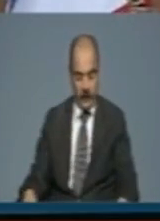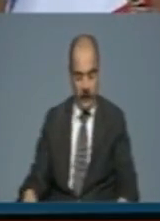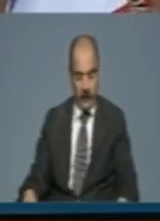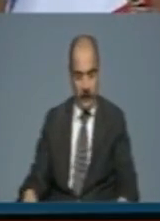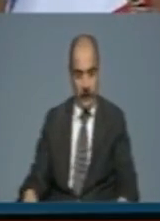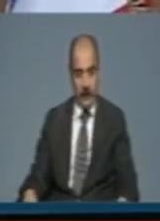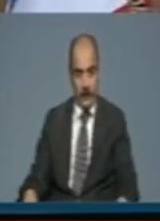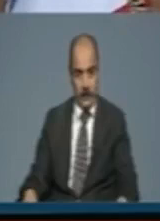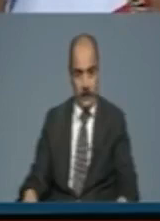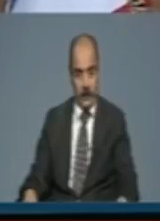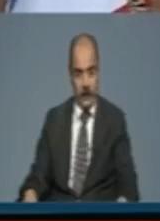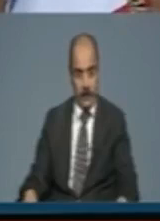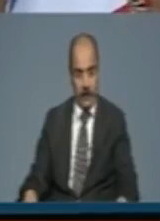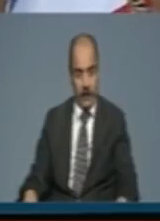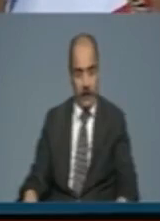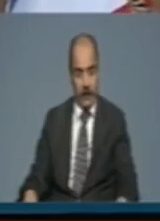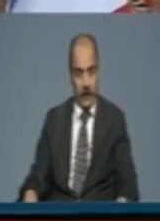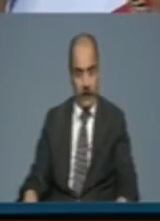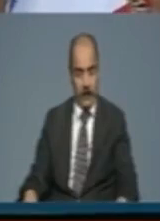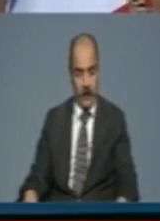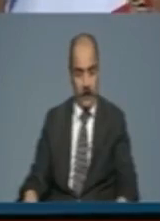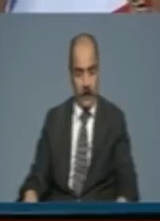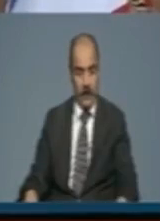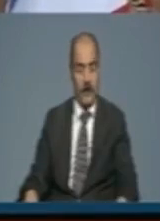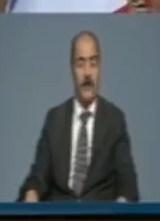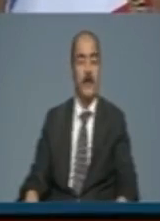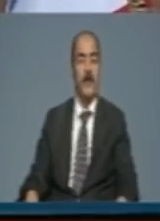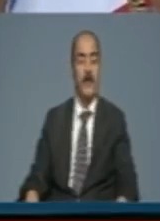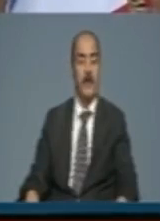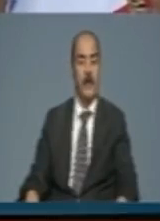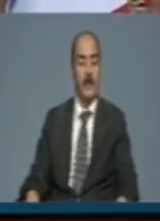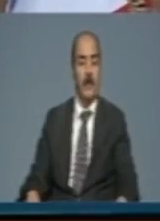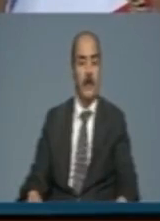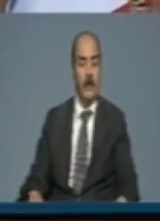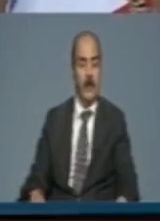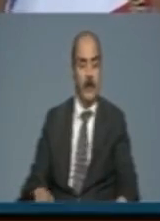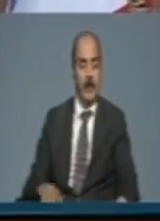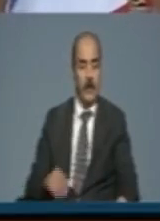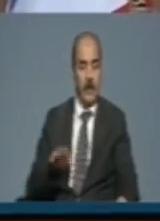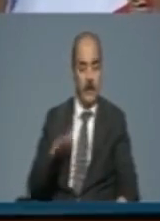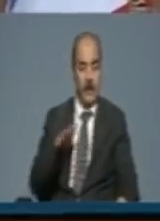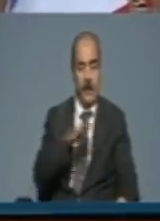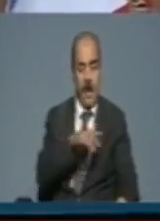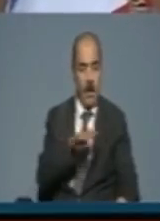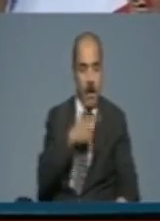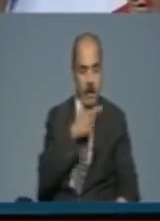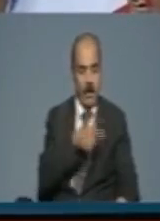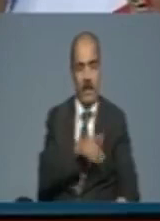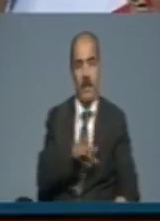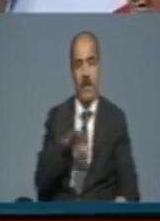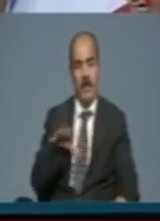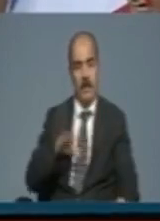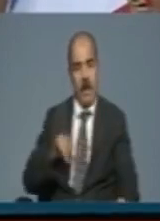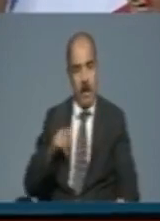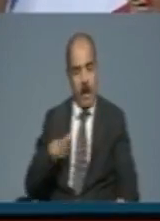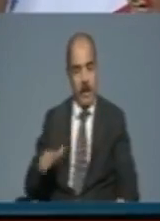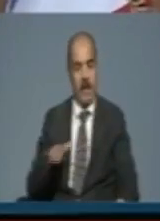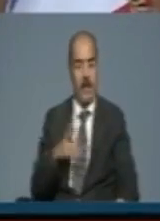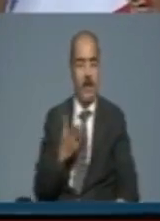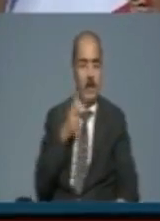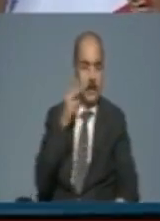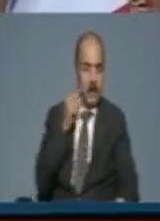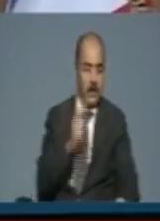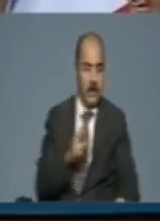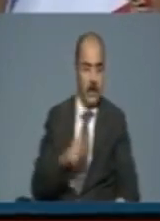paesi arabi, من خلال الدول Israele, العربية الإسرائيلية l'Occidente, أو دول البحر المتوسط compromettendo definitivamente ويجب أن يكون pace